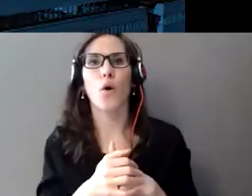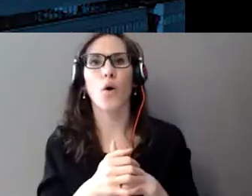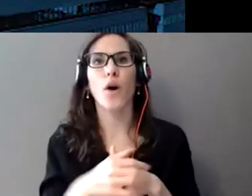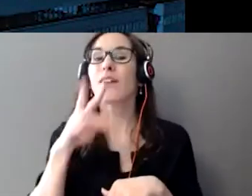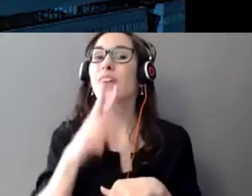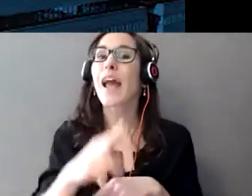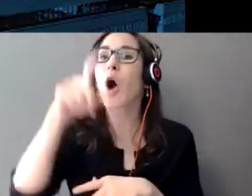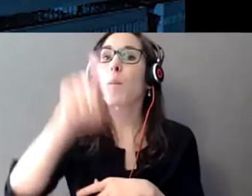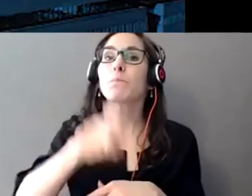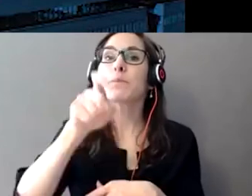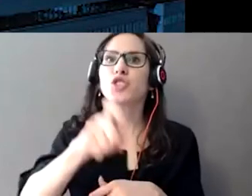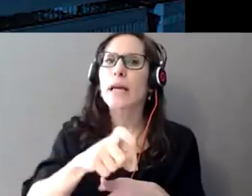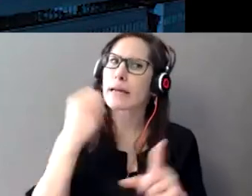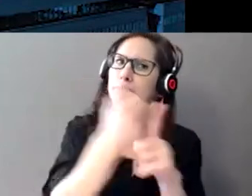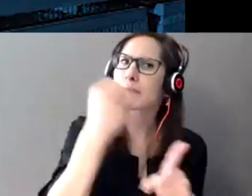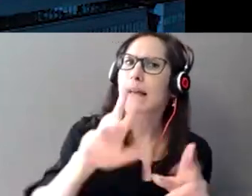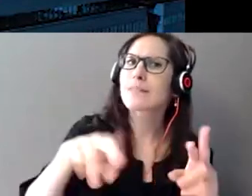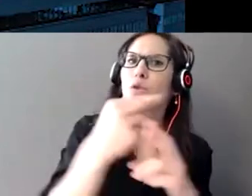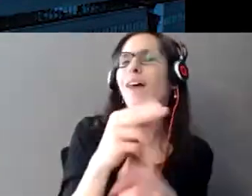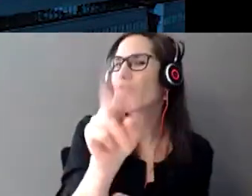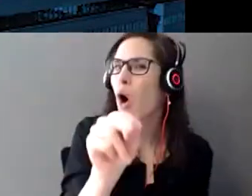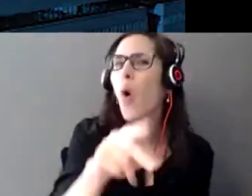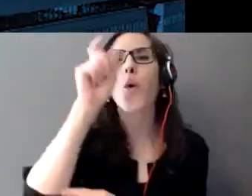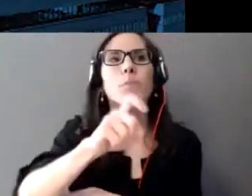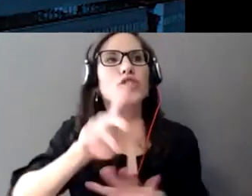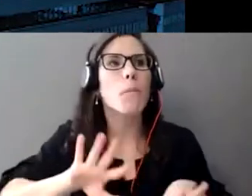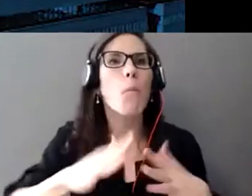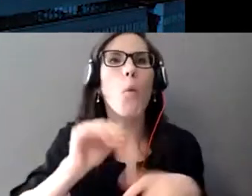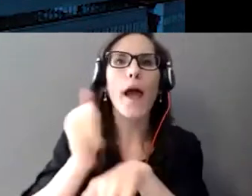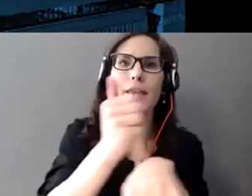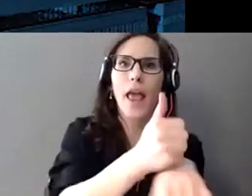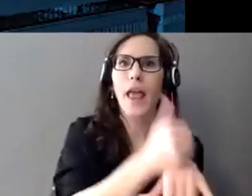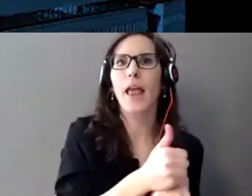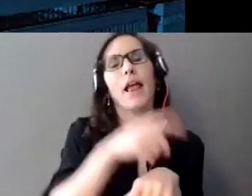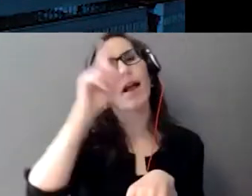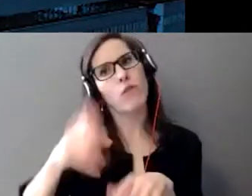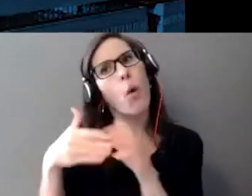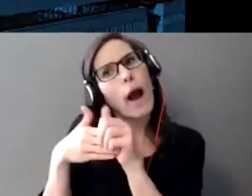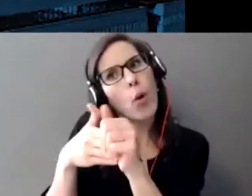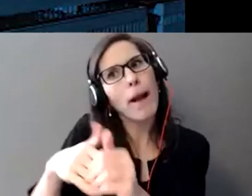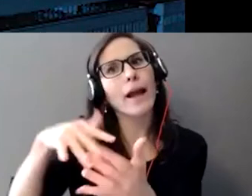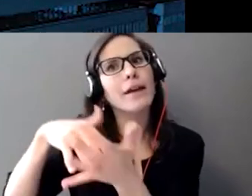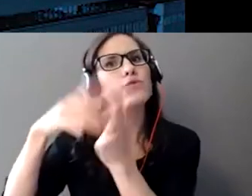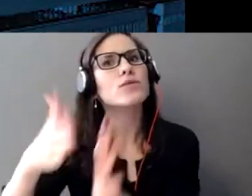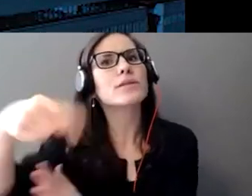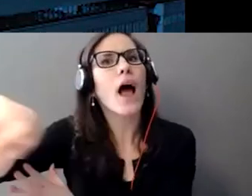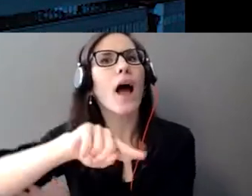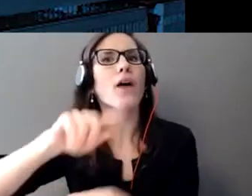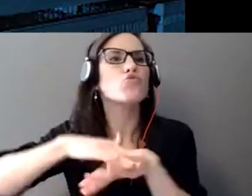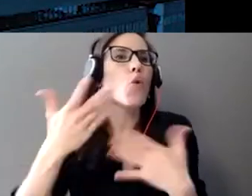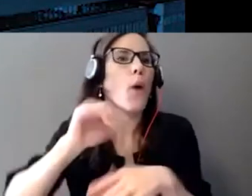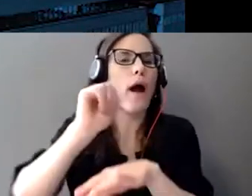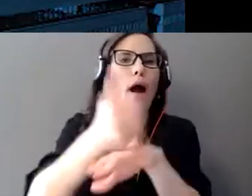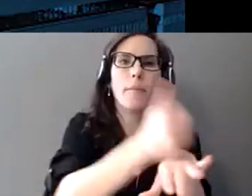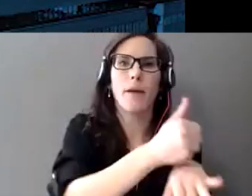-dire que je dois accompagner un étudiant dans son appropriation de ce que je mets en place le meilleur exemple pour l'illustrer on a environ